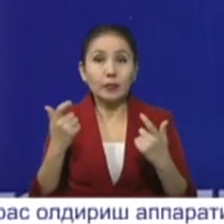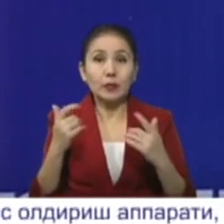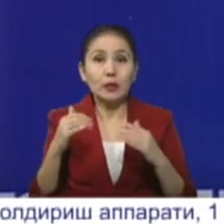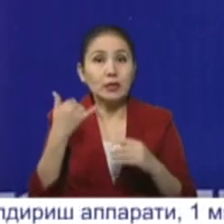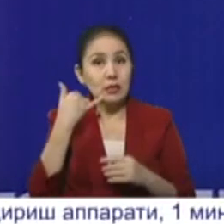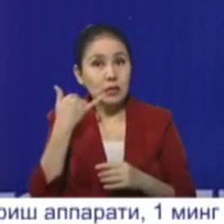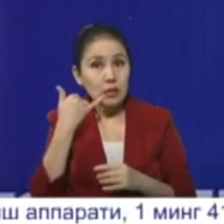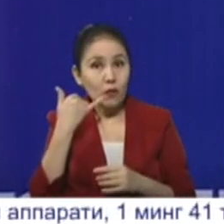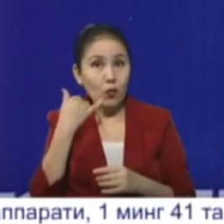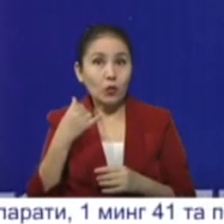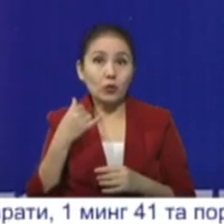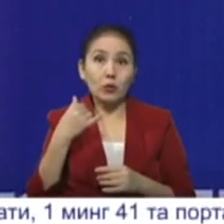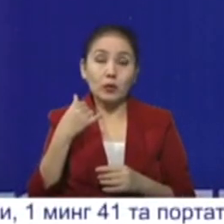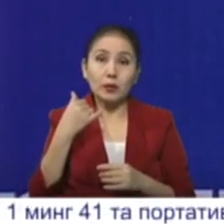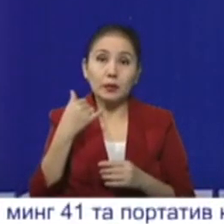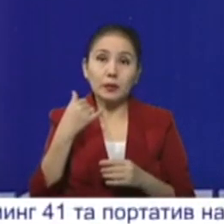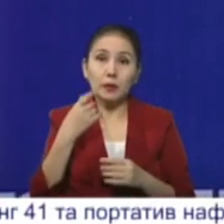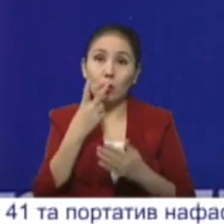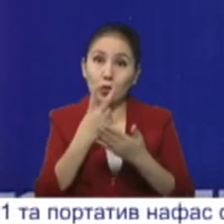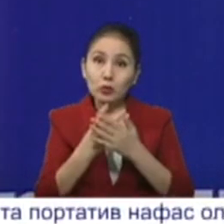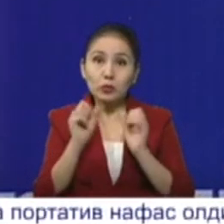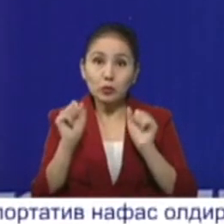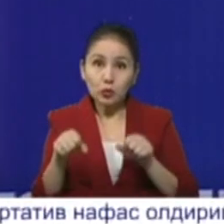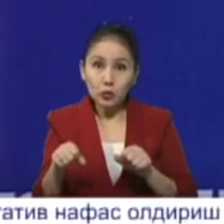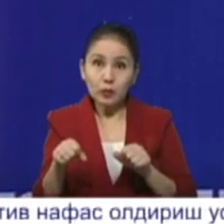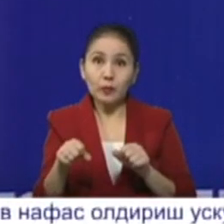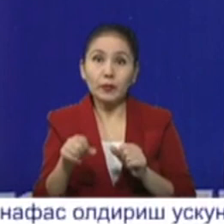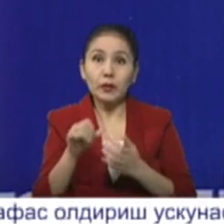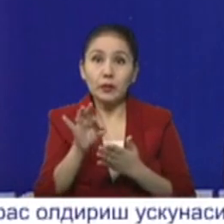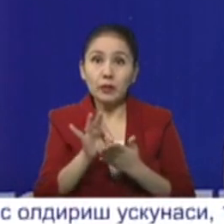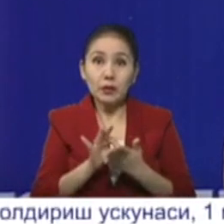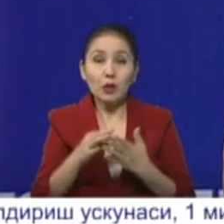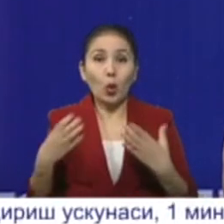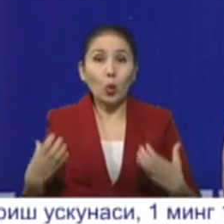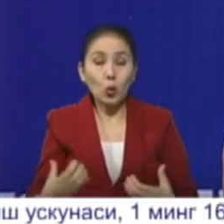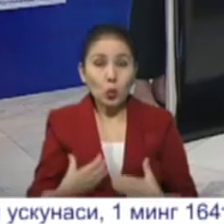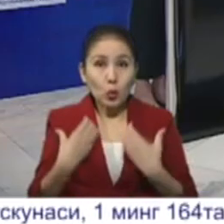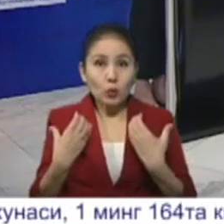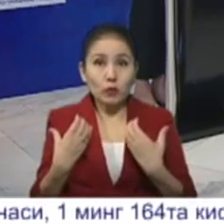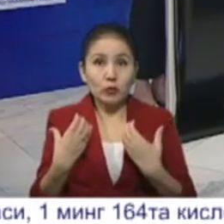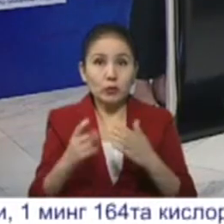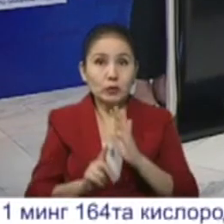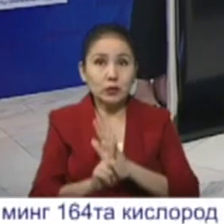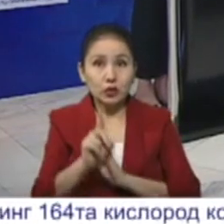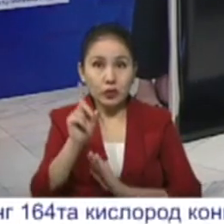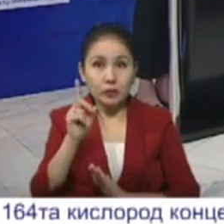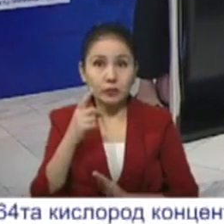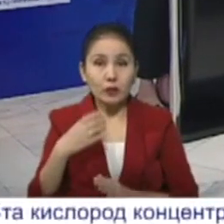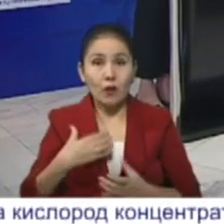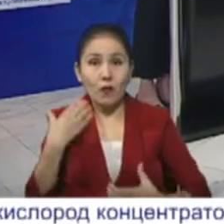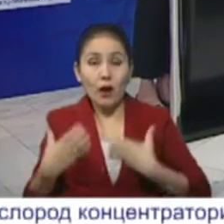telefon qo'ng'iroqlaridan, murojaatlardan ko'rishimiz mumkinki, tezda qo'rquv hissini olmoqdalar.